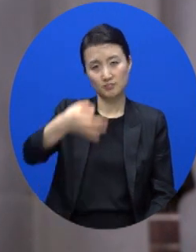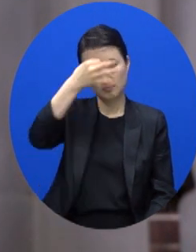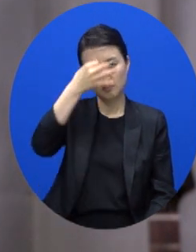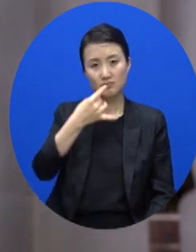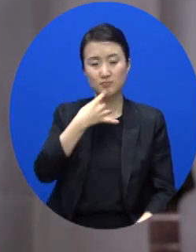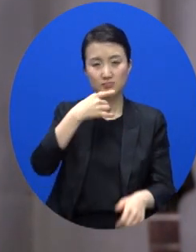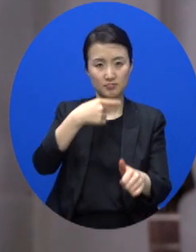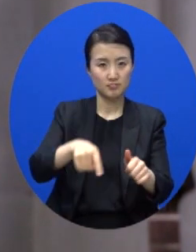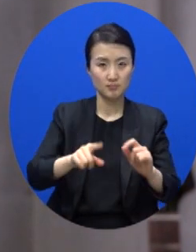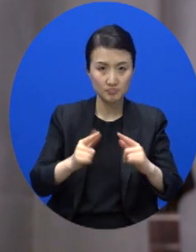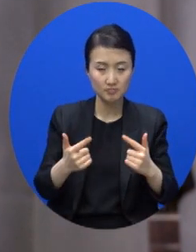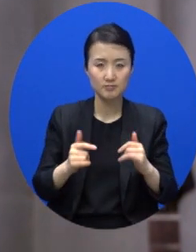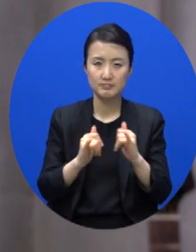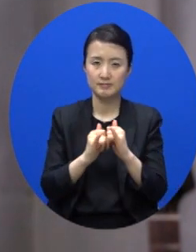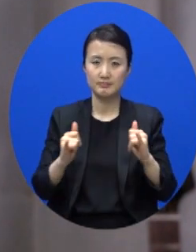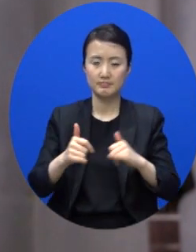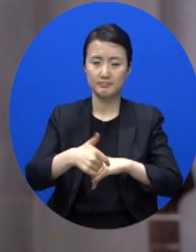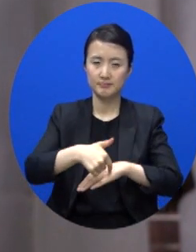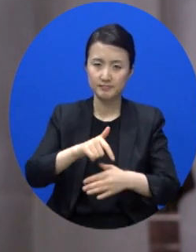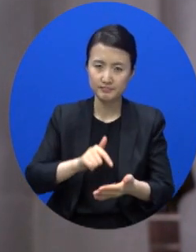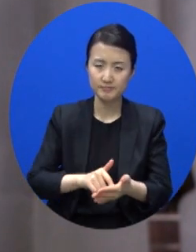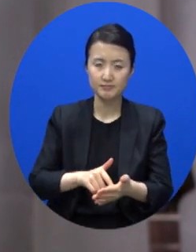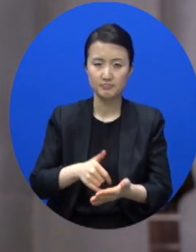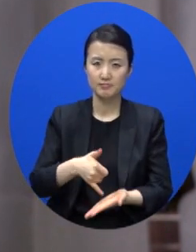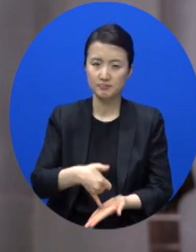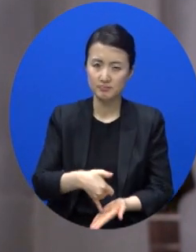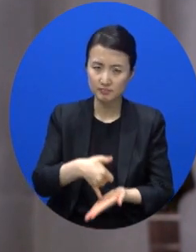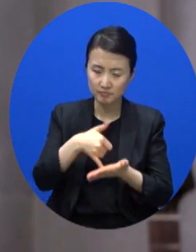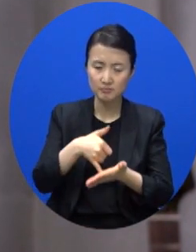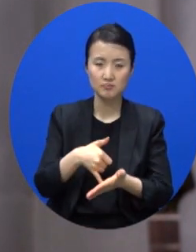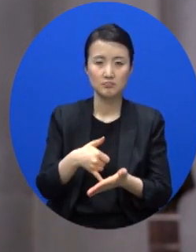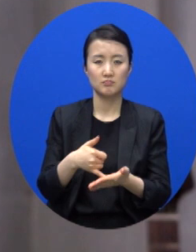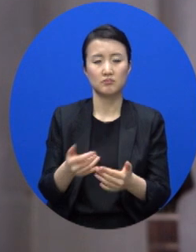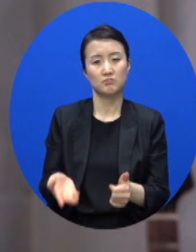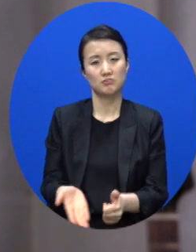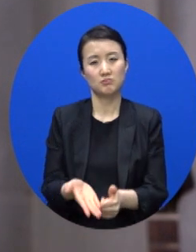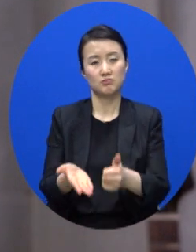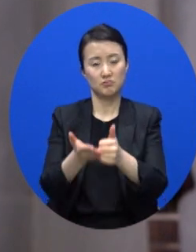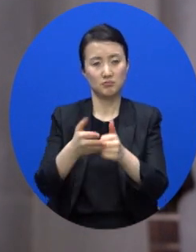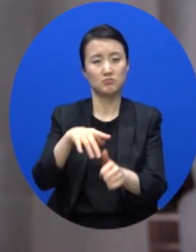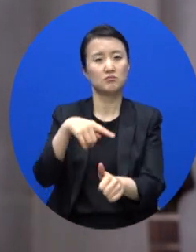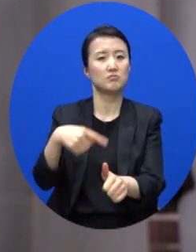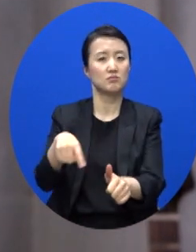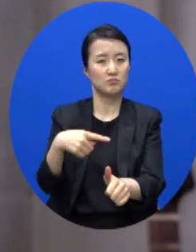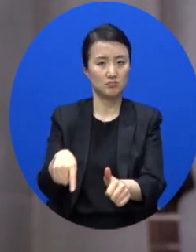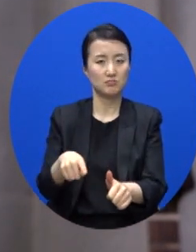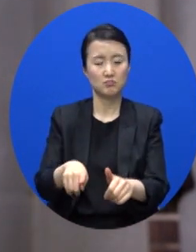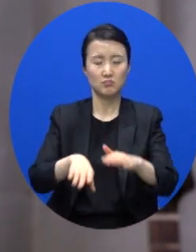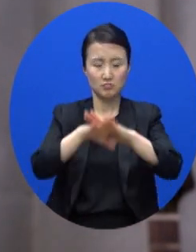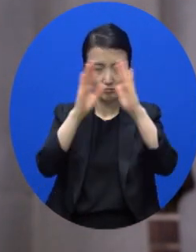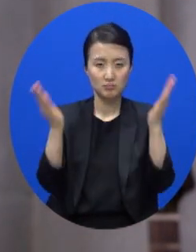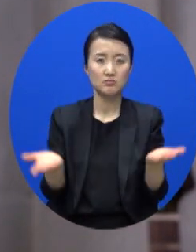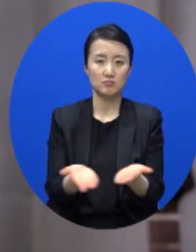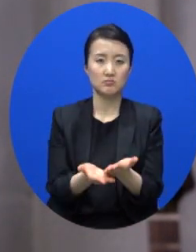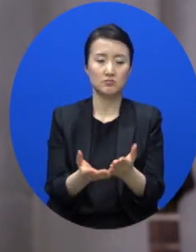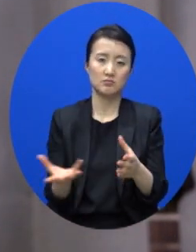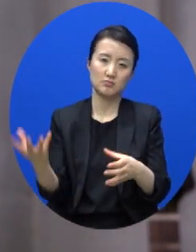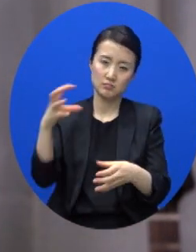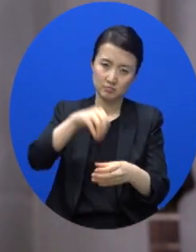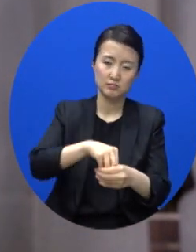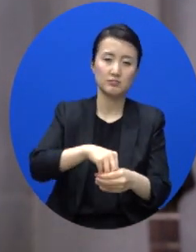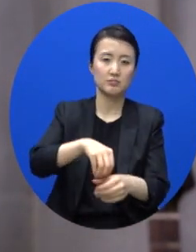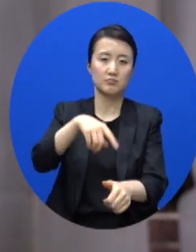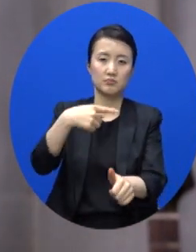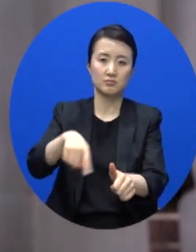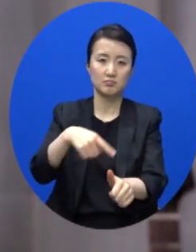인성도 같이 이렇게 형성시켜주는 이런 교육이